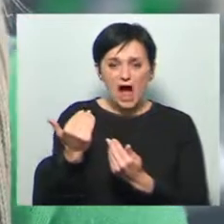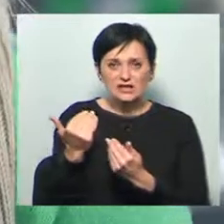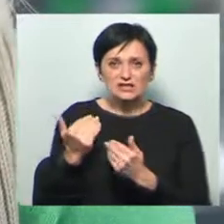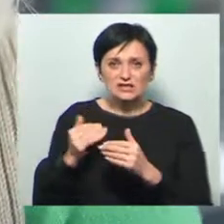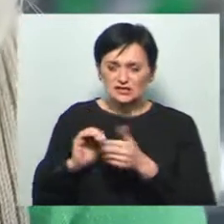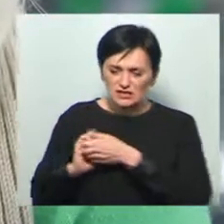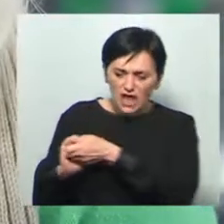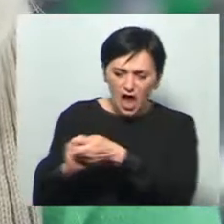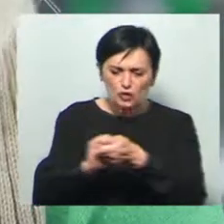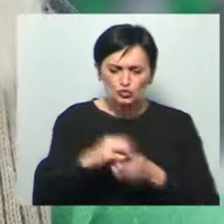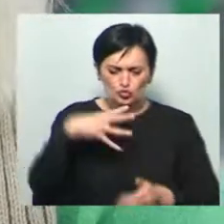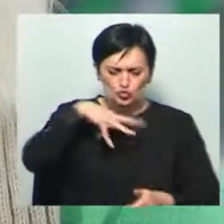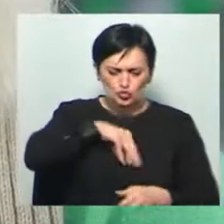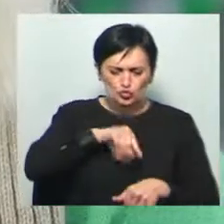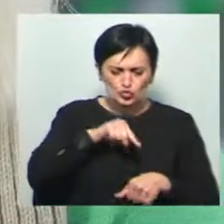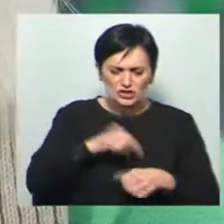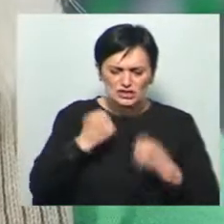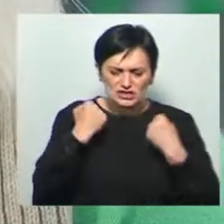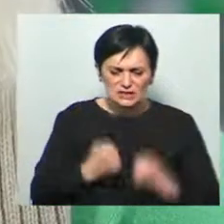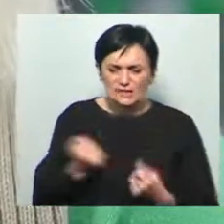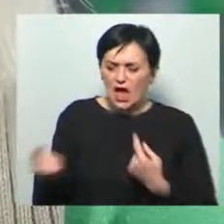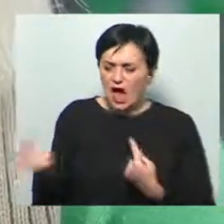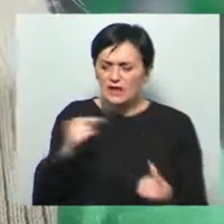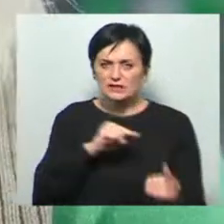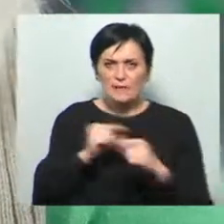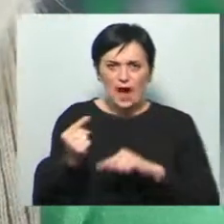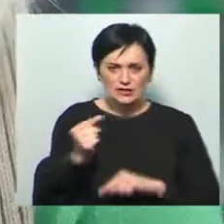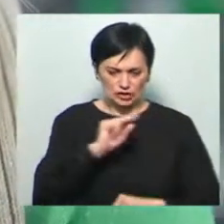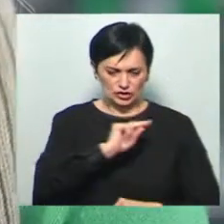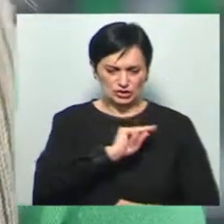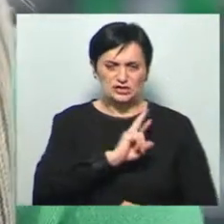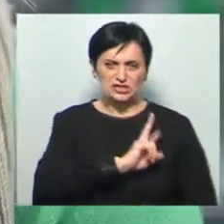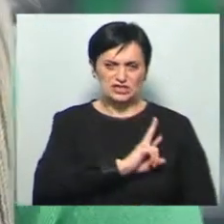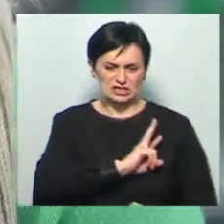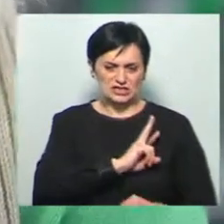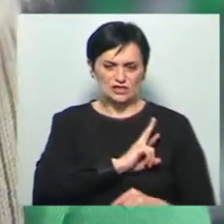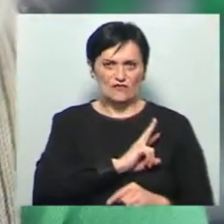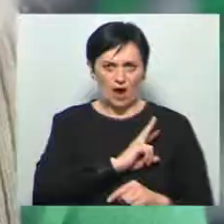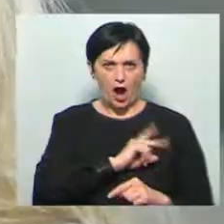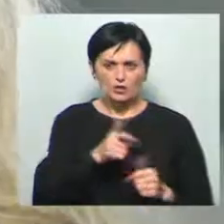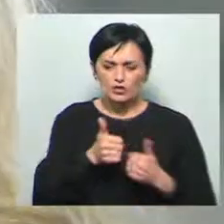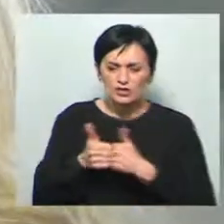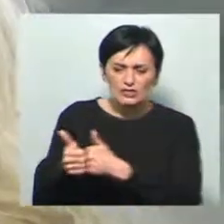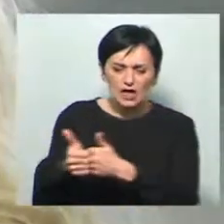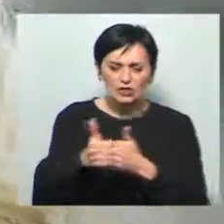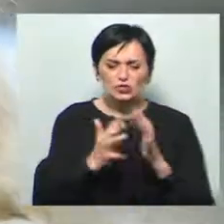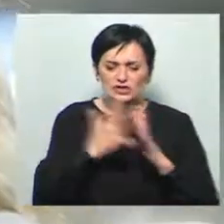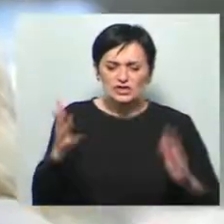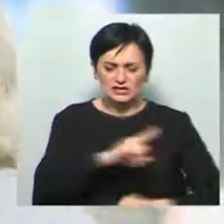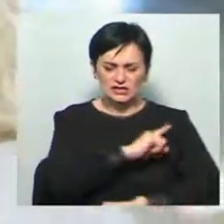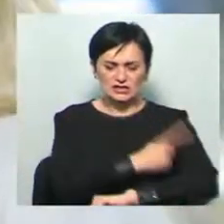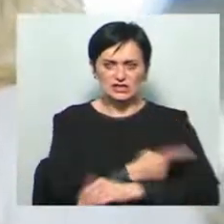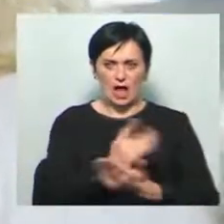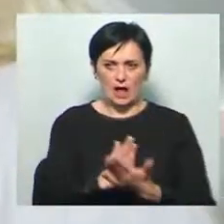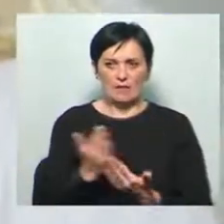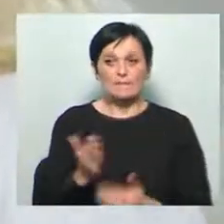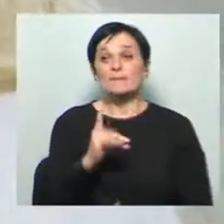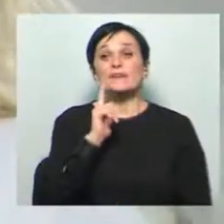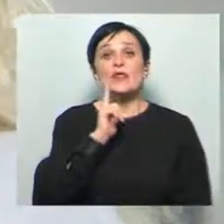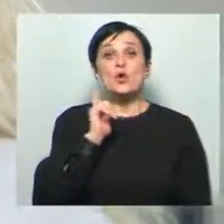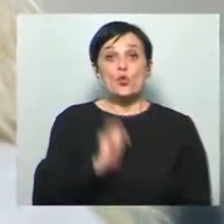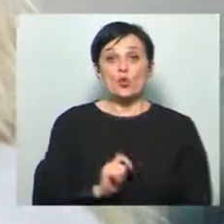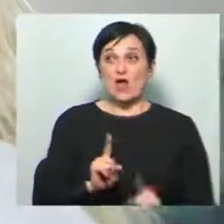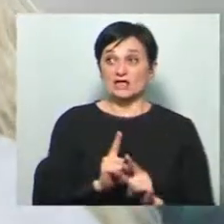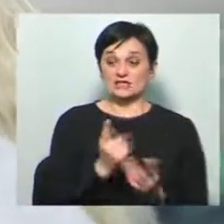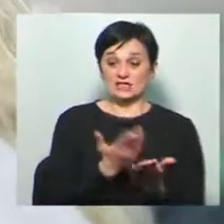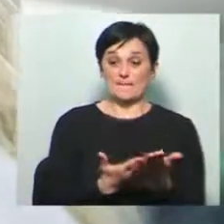მათი სული სიმტკიცით, ერთმანეთის სიყვარულით და თანადგომით რამხელა ძალას ქმნიან. უკრაინელების ეს